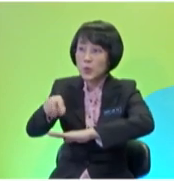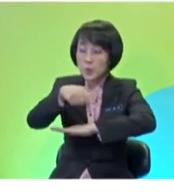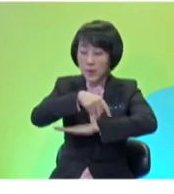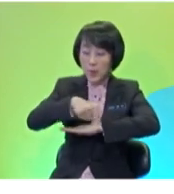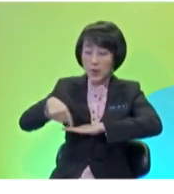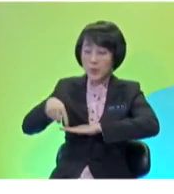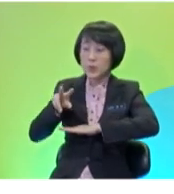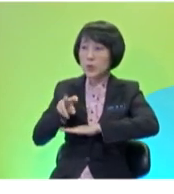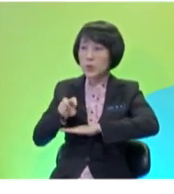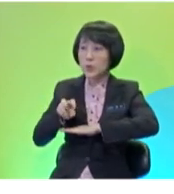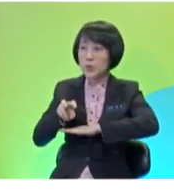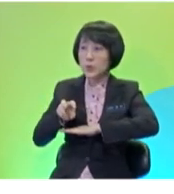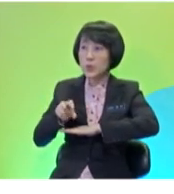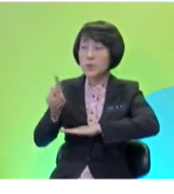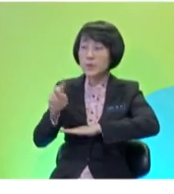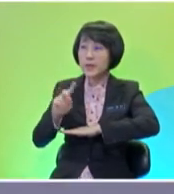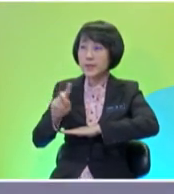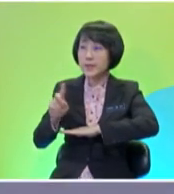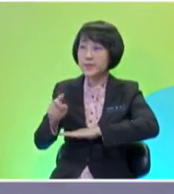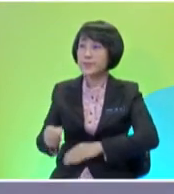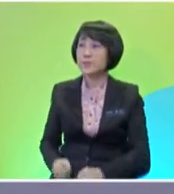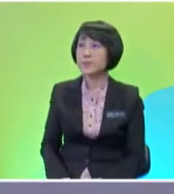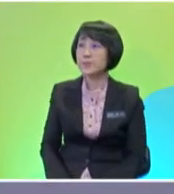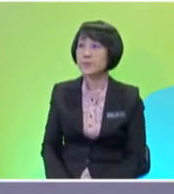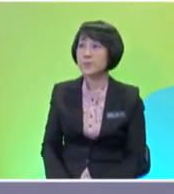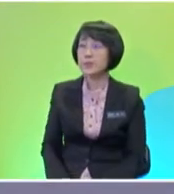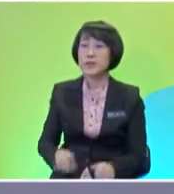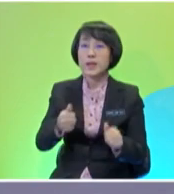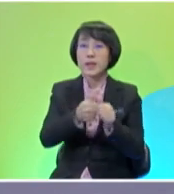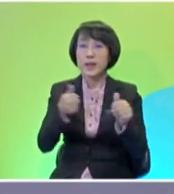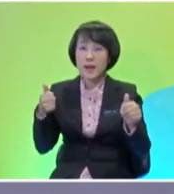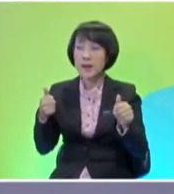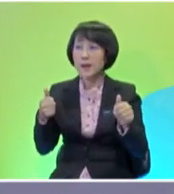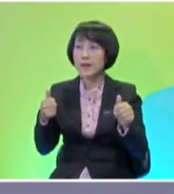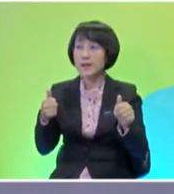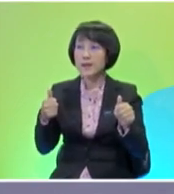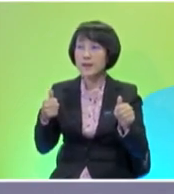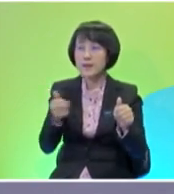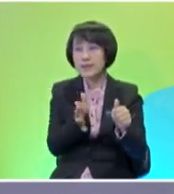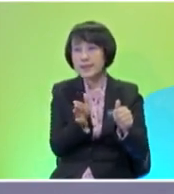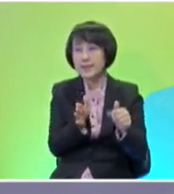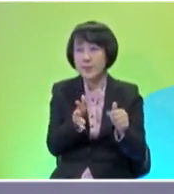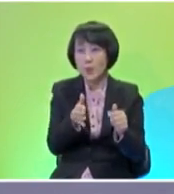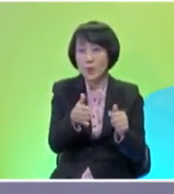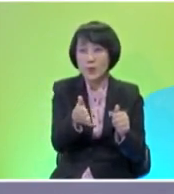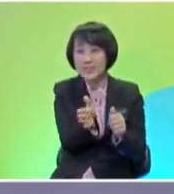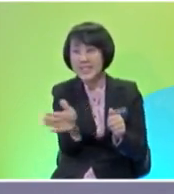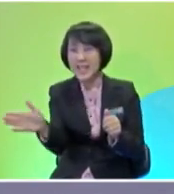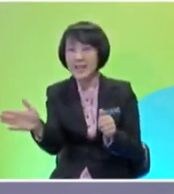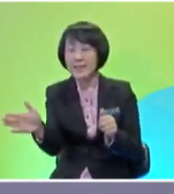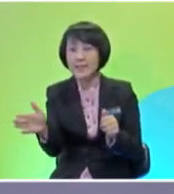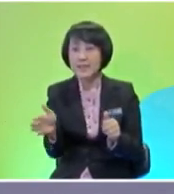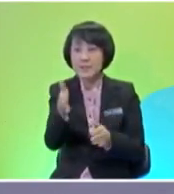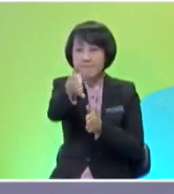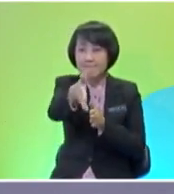bawah juga 20 cm tu di mana. Okey. Supaya nak elak daripada kadang-kadang murid ni dia potong tersengat. Tersengat. Saya pun mungkin akan jadi